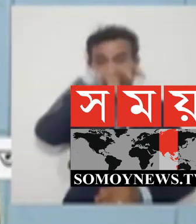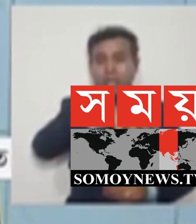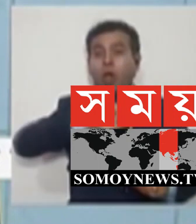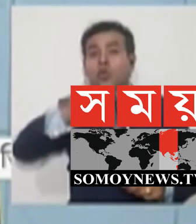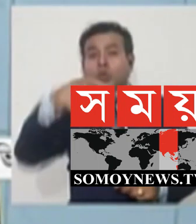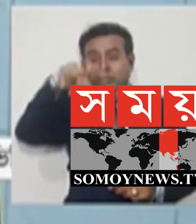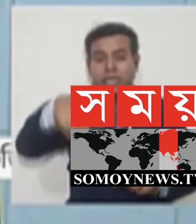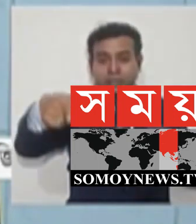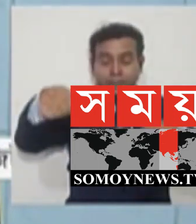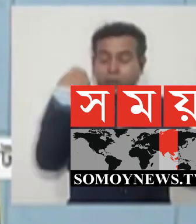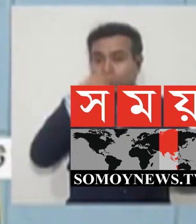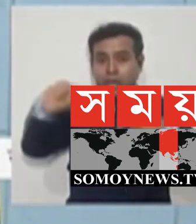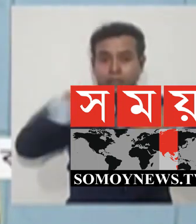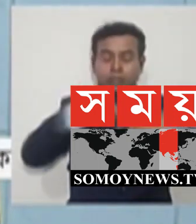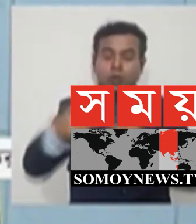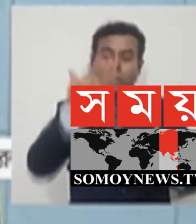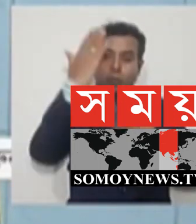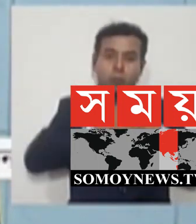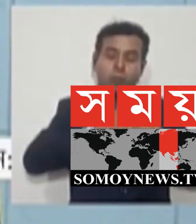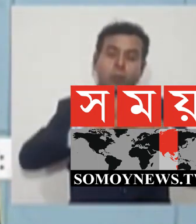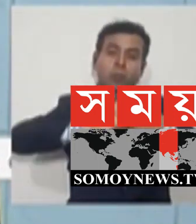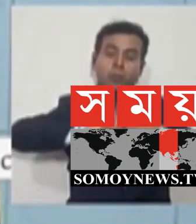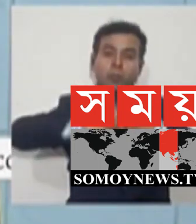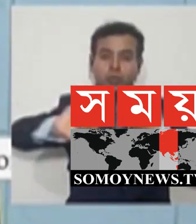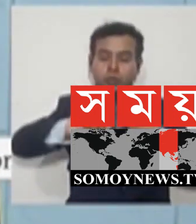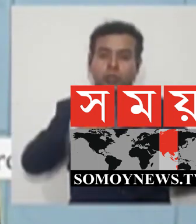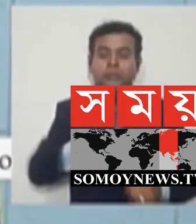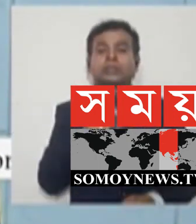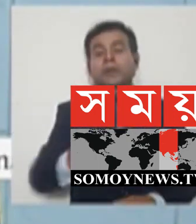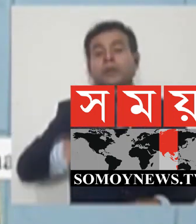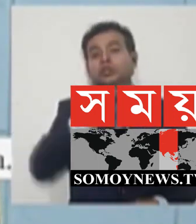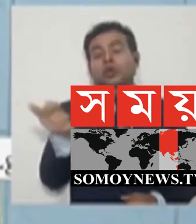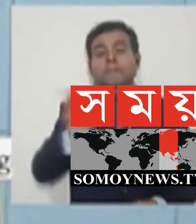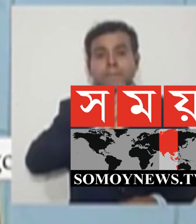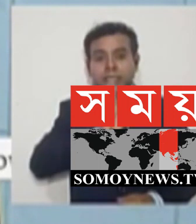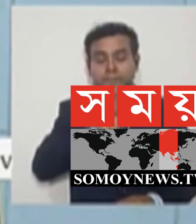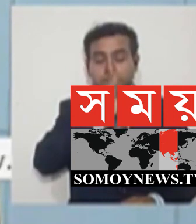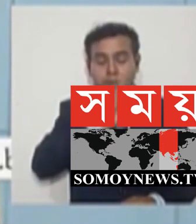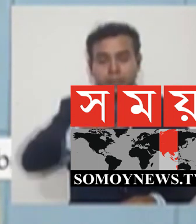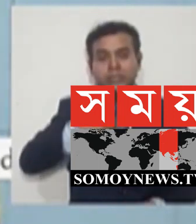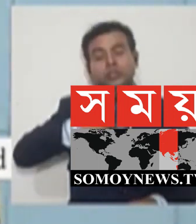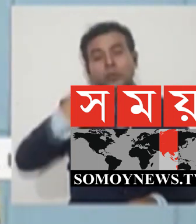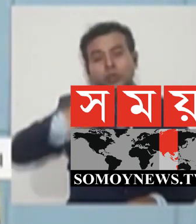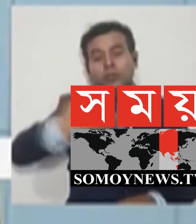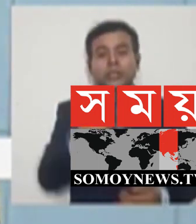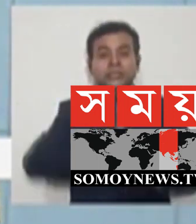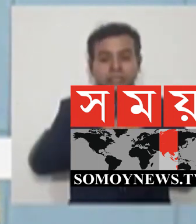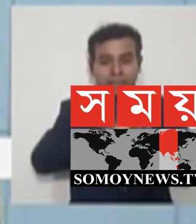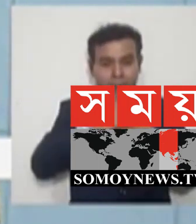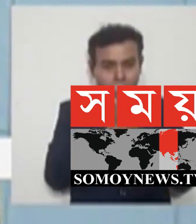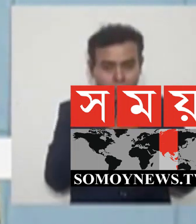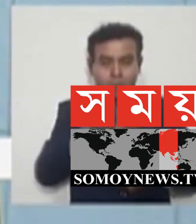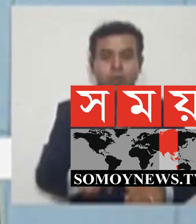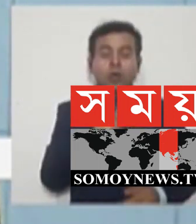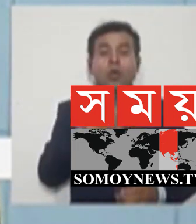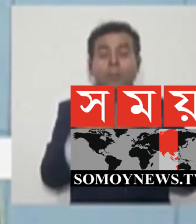ব্যক্তি পর্যায়ে নিয়মিত সাবান পানি দিয়ে হাত ধোয়া, কুসুম গরম পানি পান করা, লবণ পানি